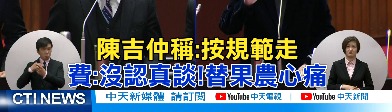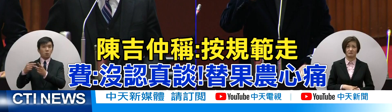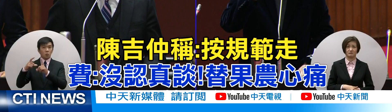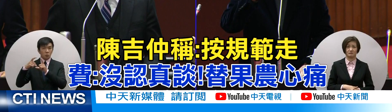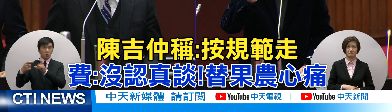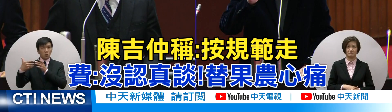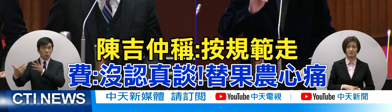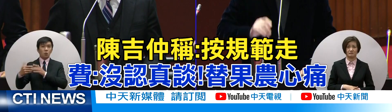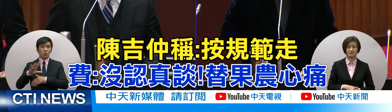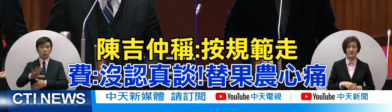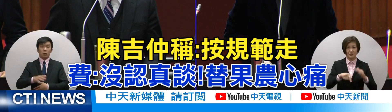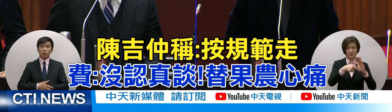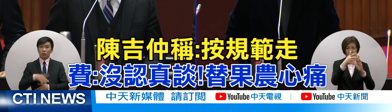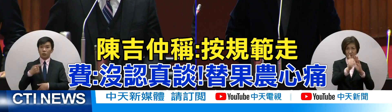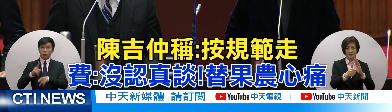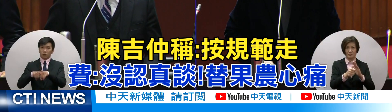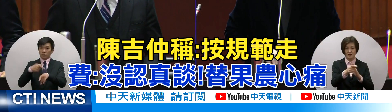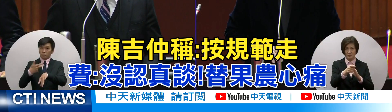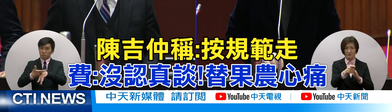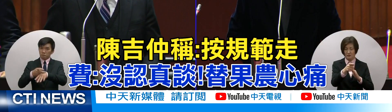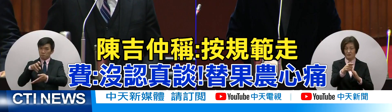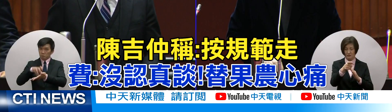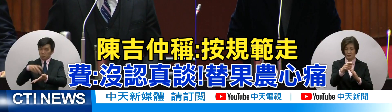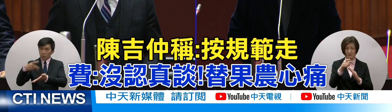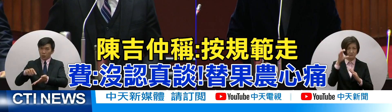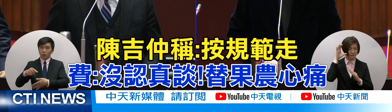提出来，也按照国际贸易。 院长讲哈，